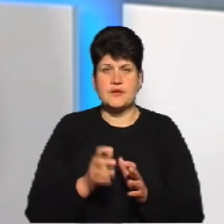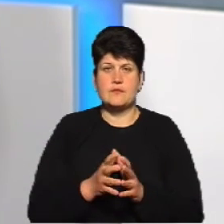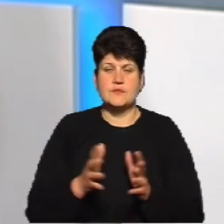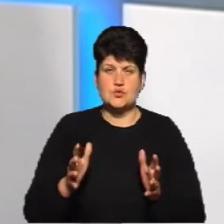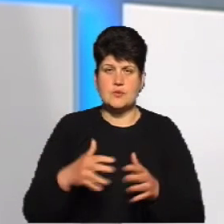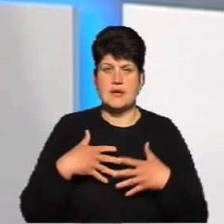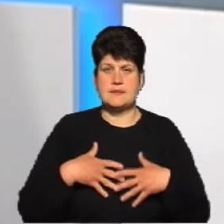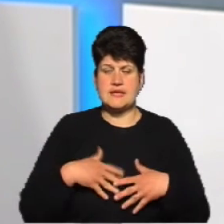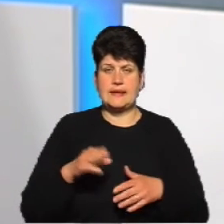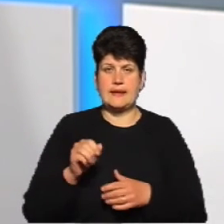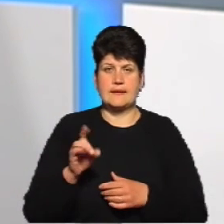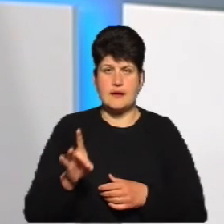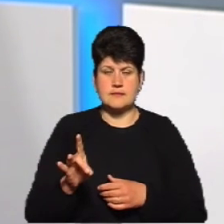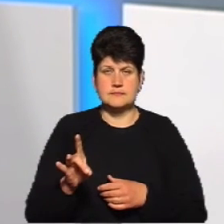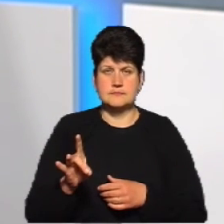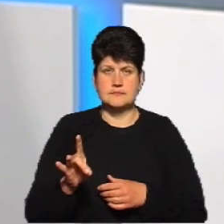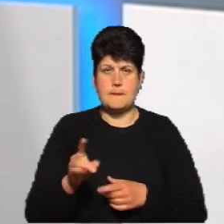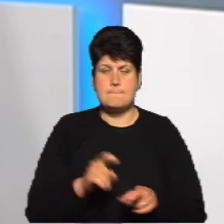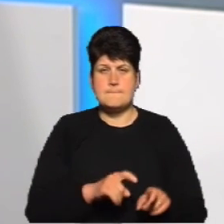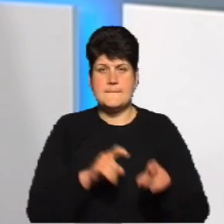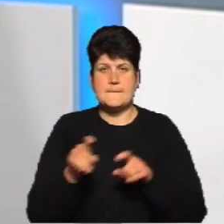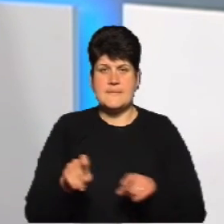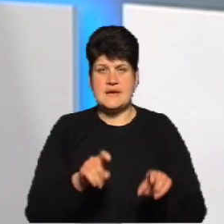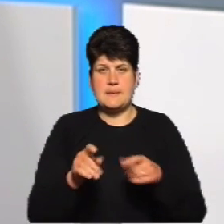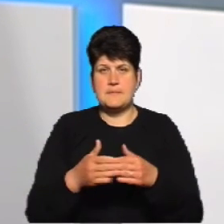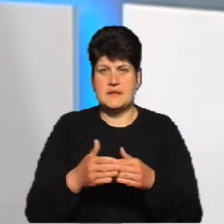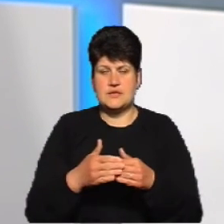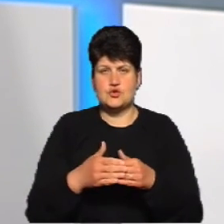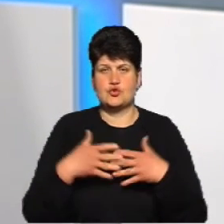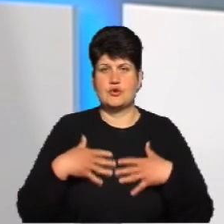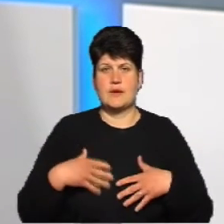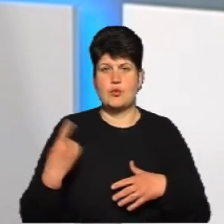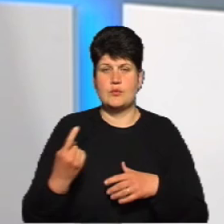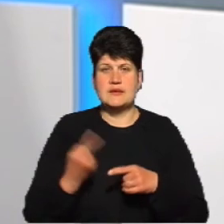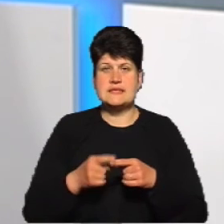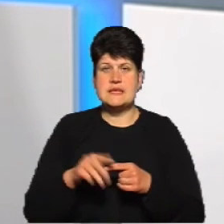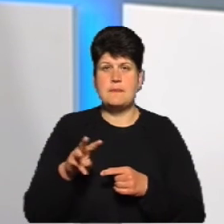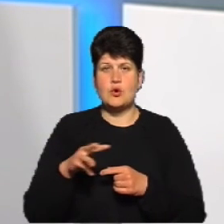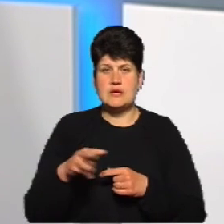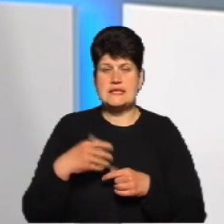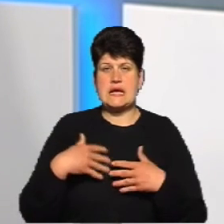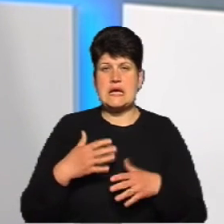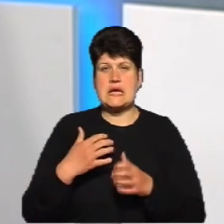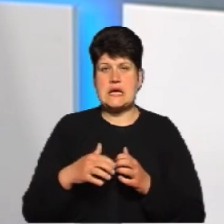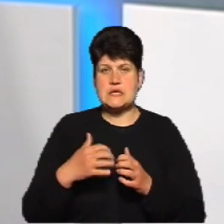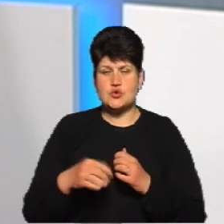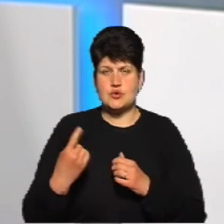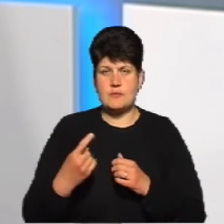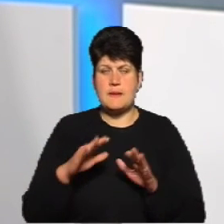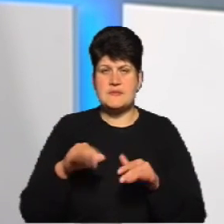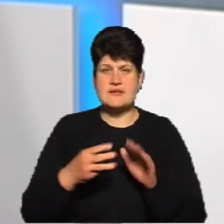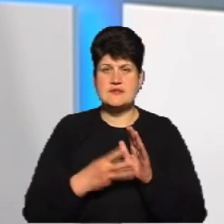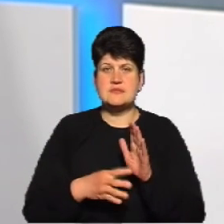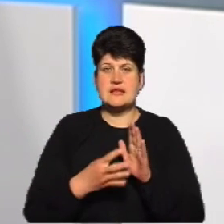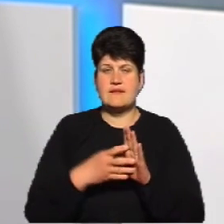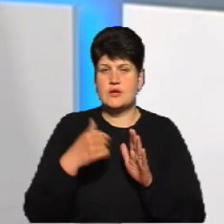татар переселялися в найближчі до Криму області. Це Миколаївська, Херсонська. Тобто після 89-го року можна